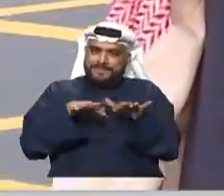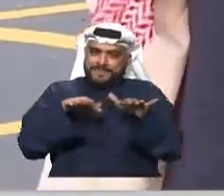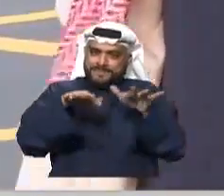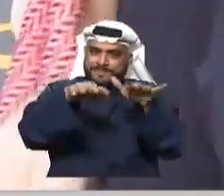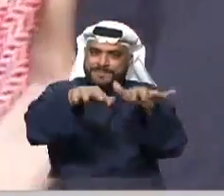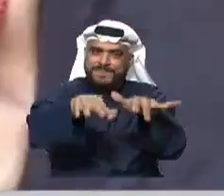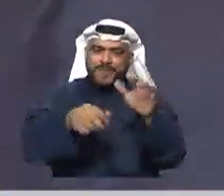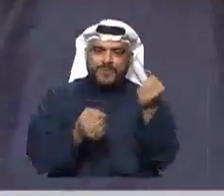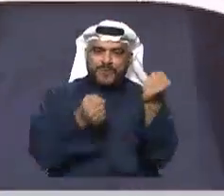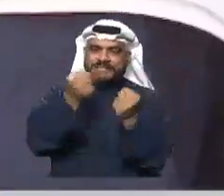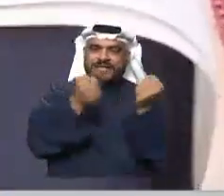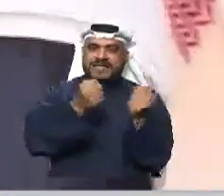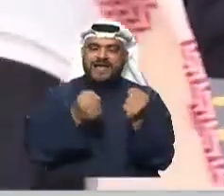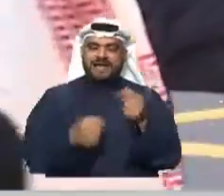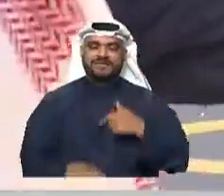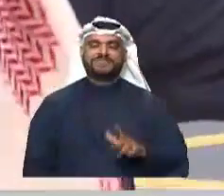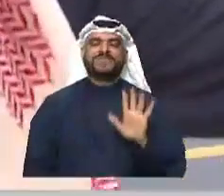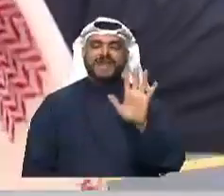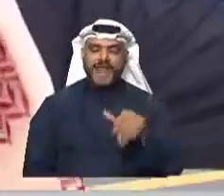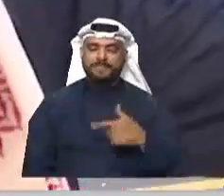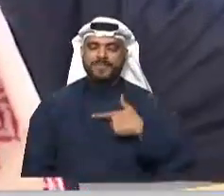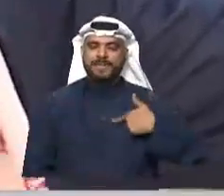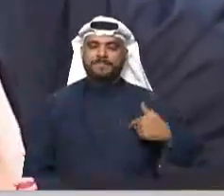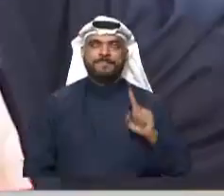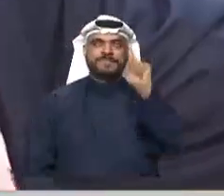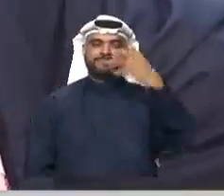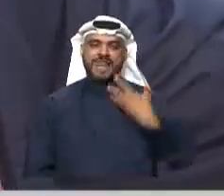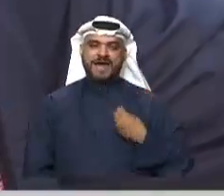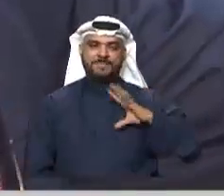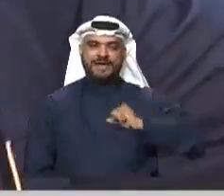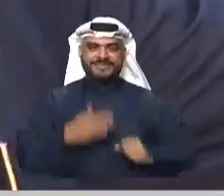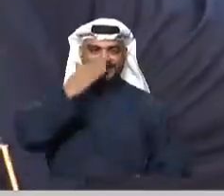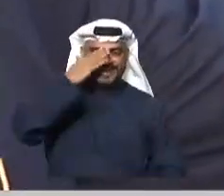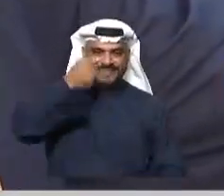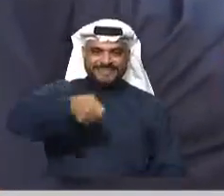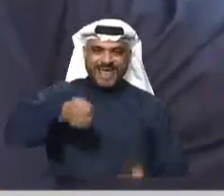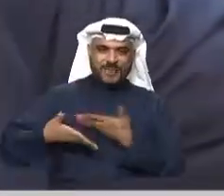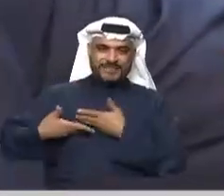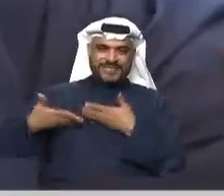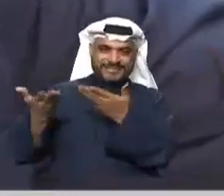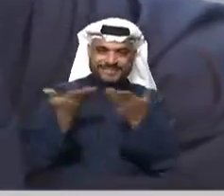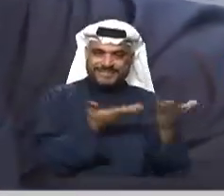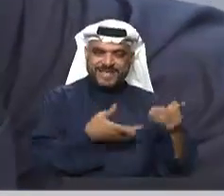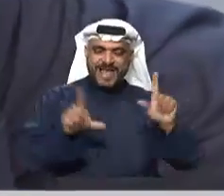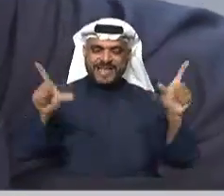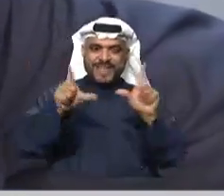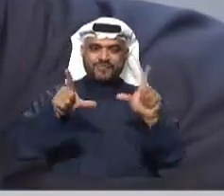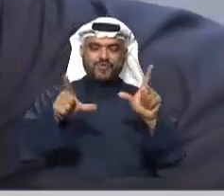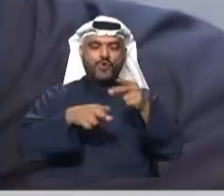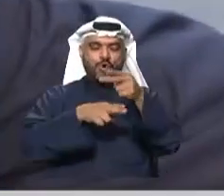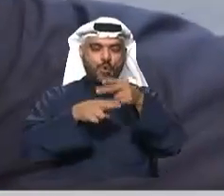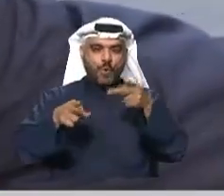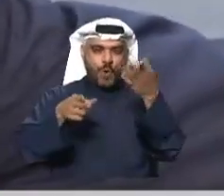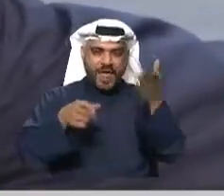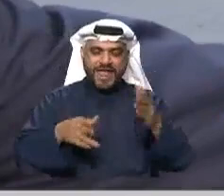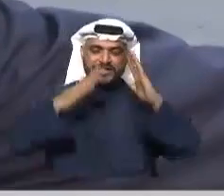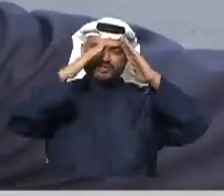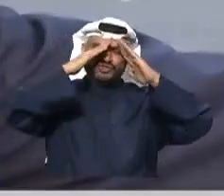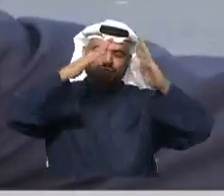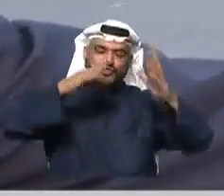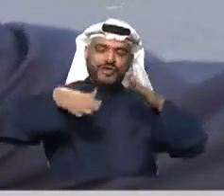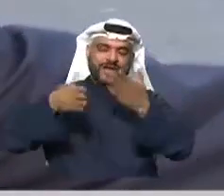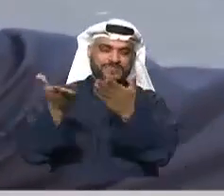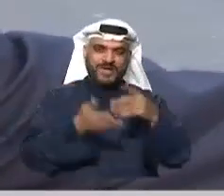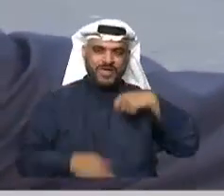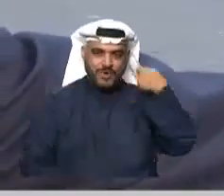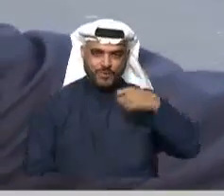ومنتخب البحرين؟ نعم، بسم الله الرحمن الرحيم، أول شيء نرحب فيكم هني عندنا في منفذ العبدلي باسمي واسم وزارة الداخلية. طبعا